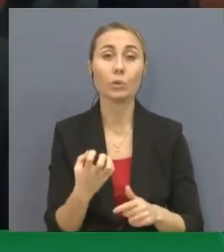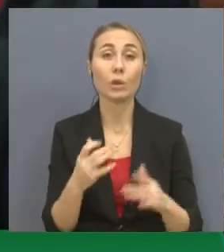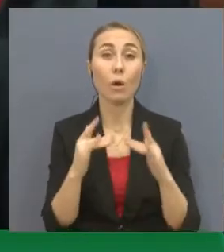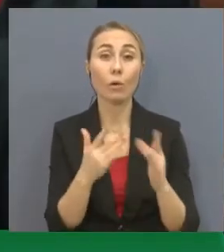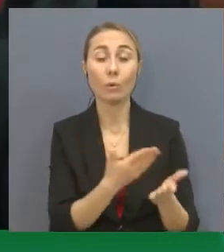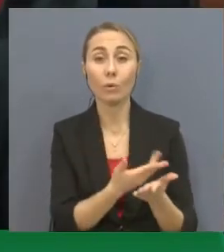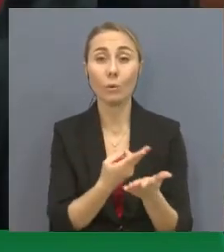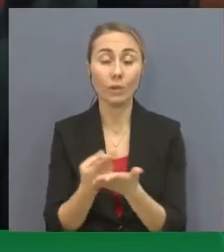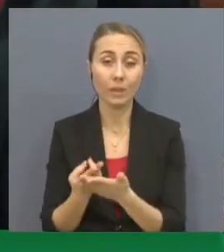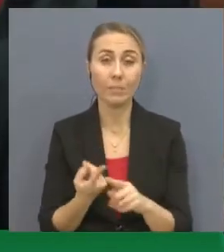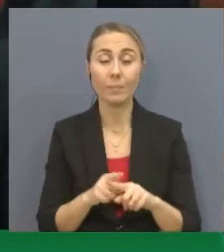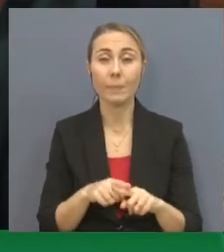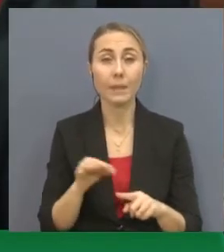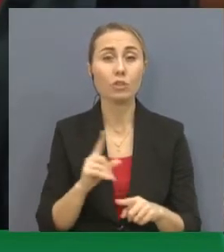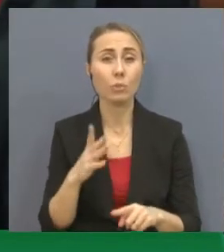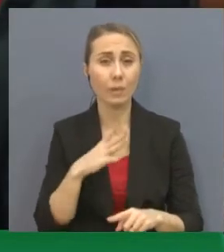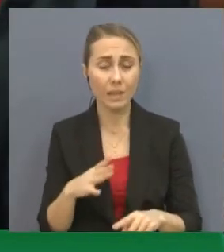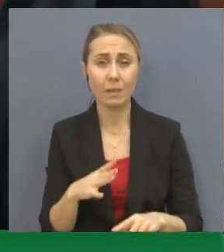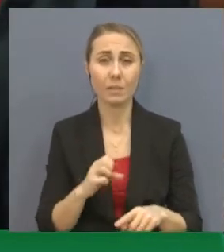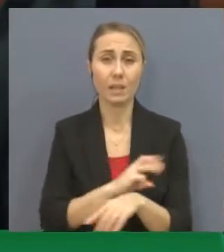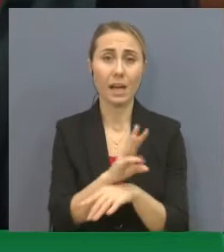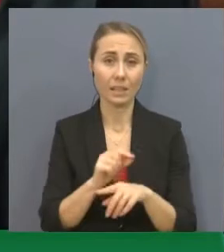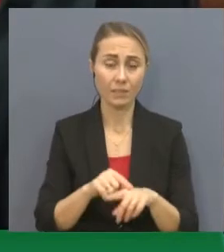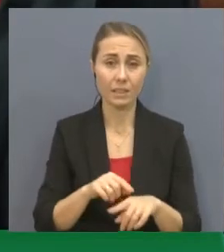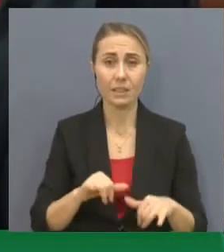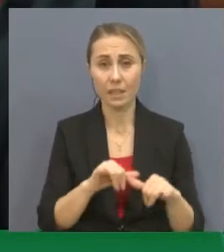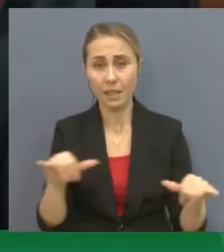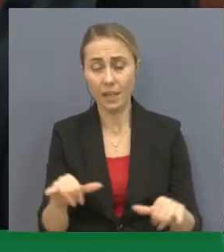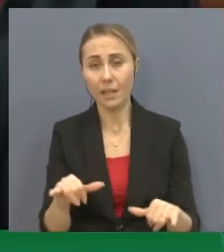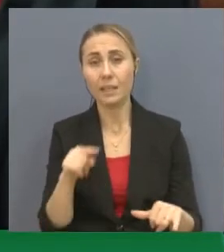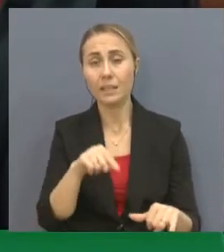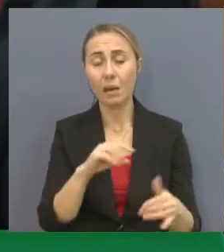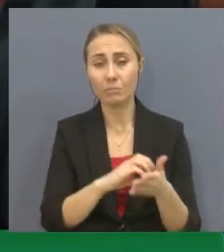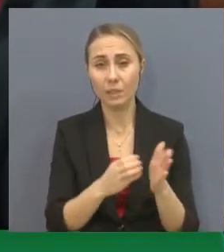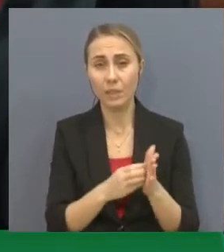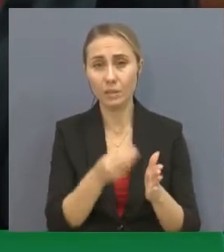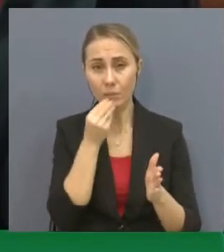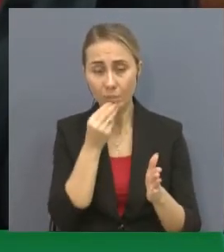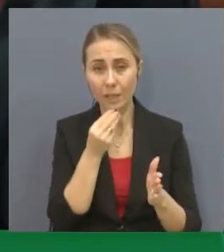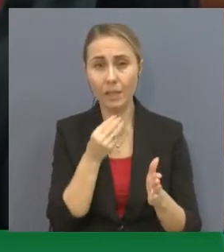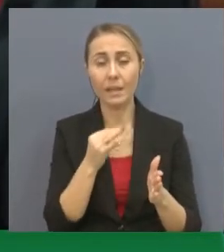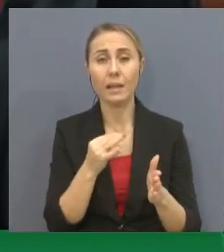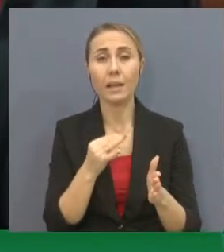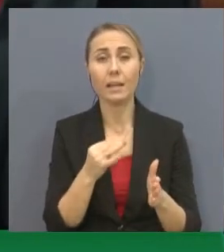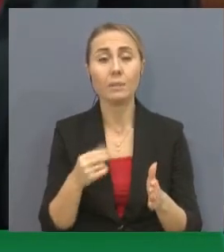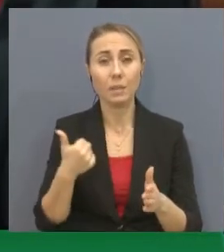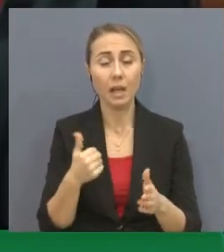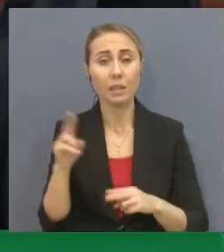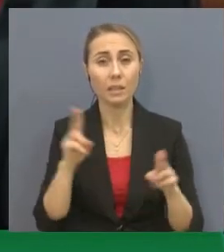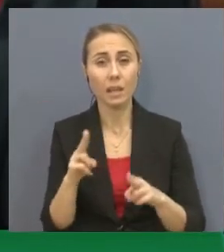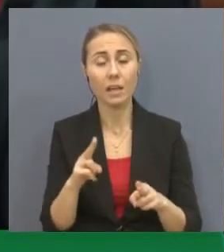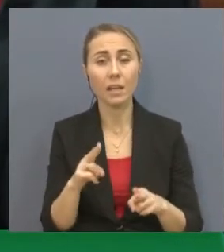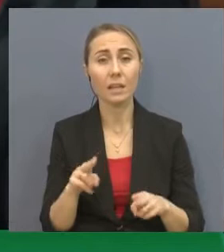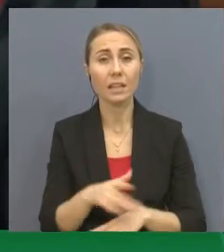для недопущения распространения корана вирусные перцев пунктах обогрева и питания департамент на контроле качества товаров и услуг в области